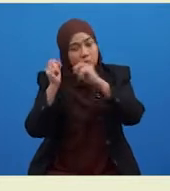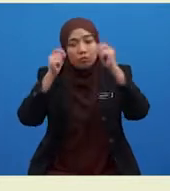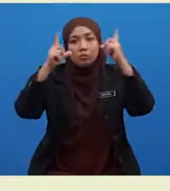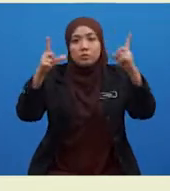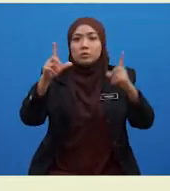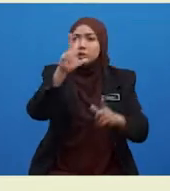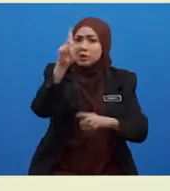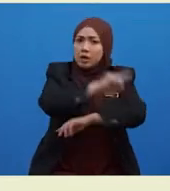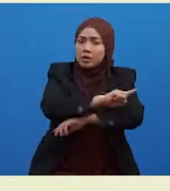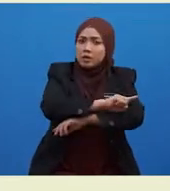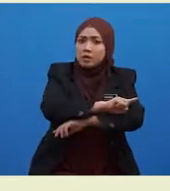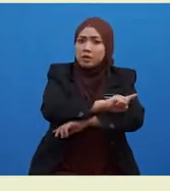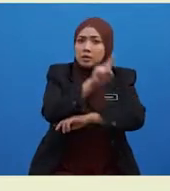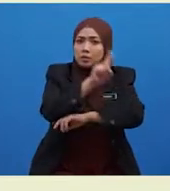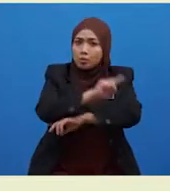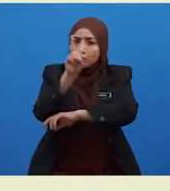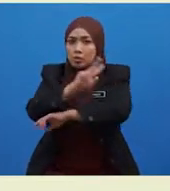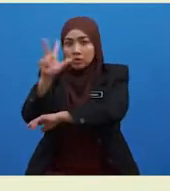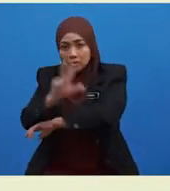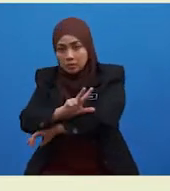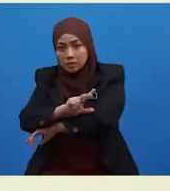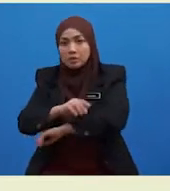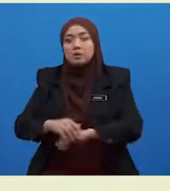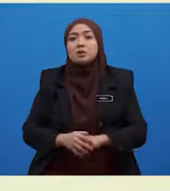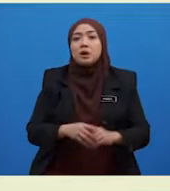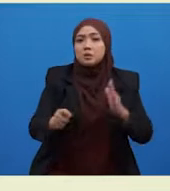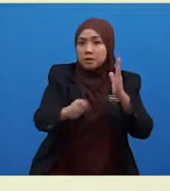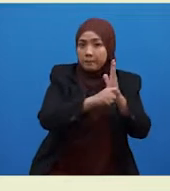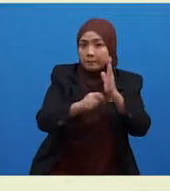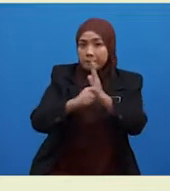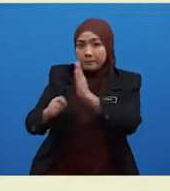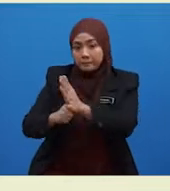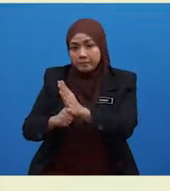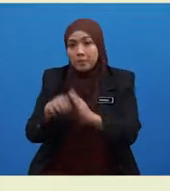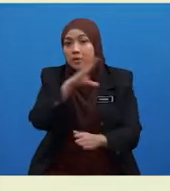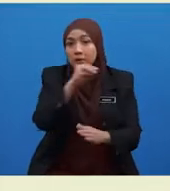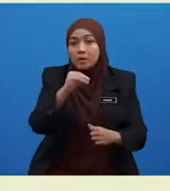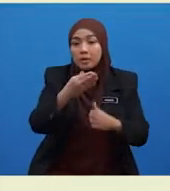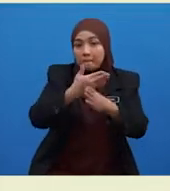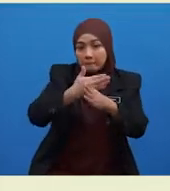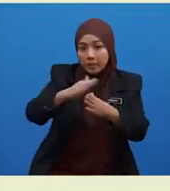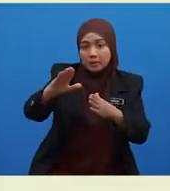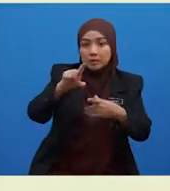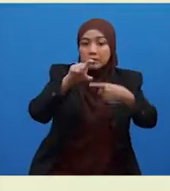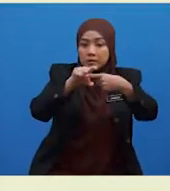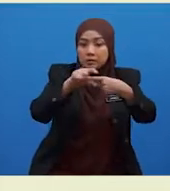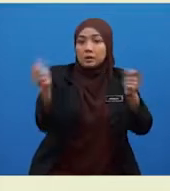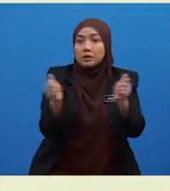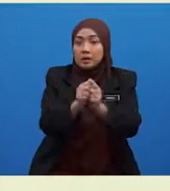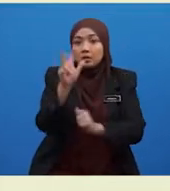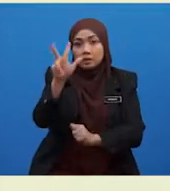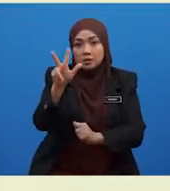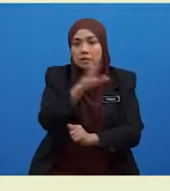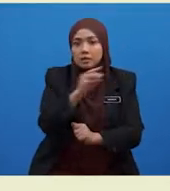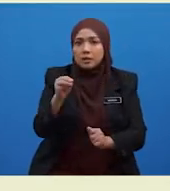hari berturut-turut. Campurkan ketiga-tiga bilangan KNR tadi dan dibahagikan dengan 3. Maka kita